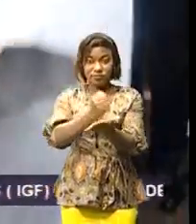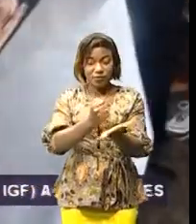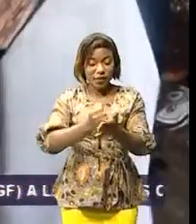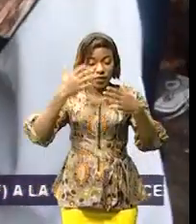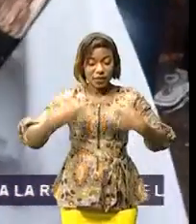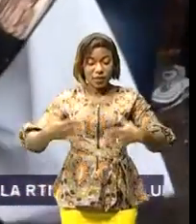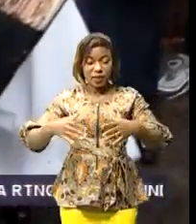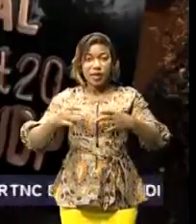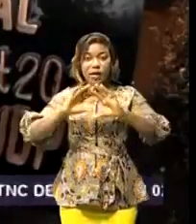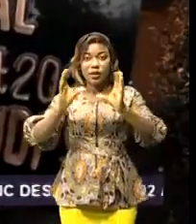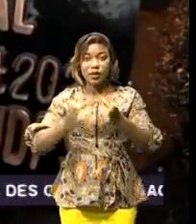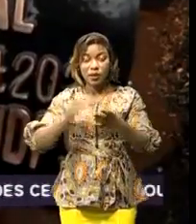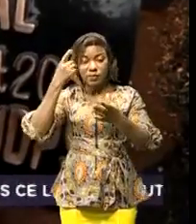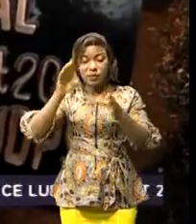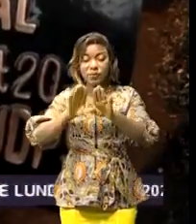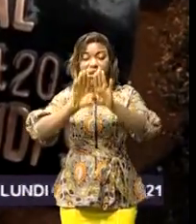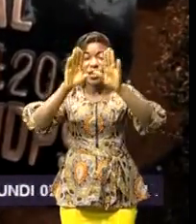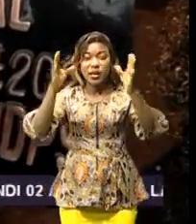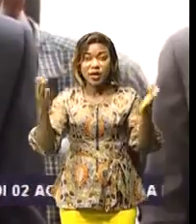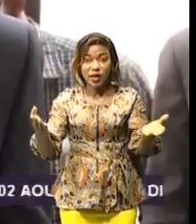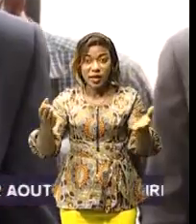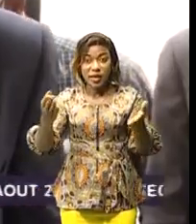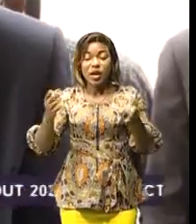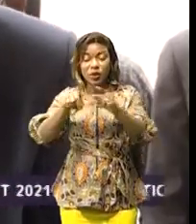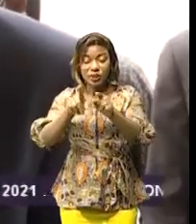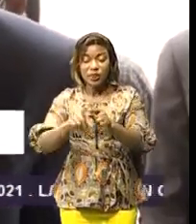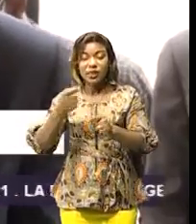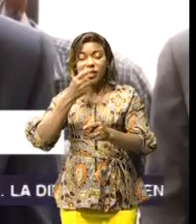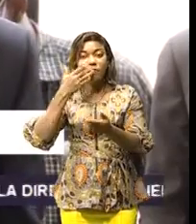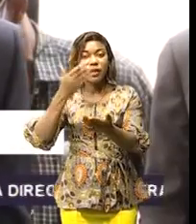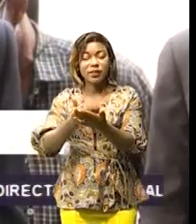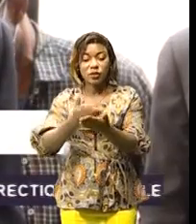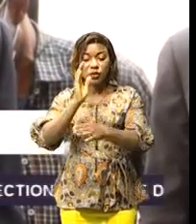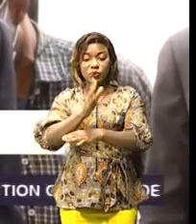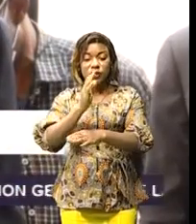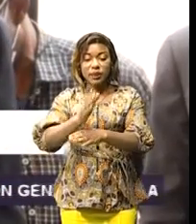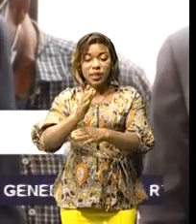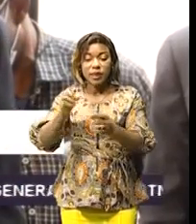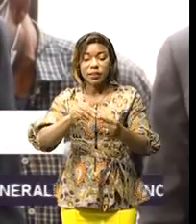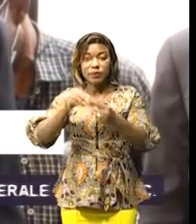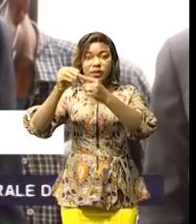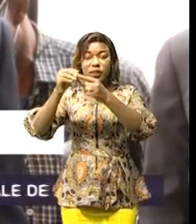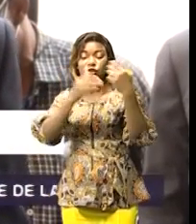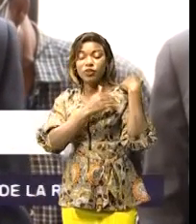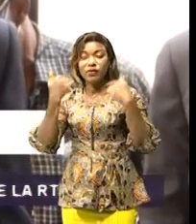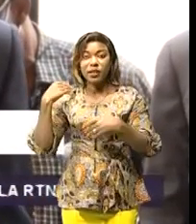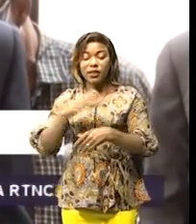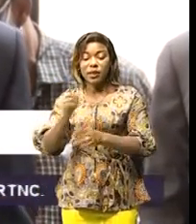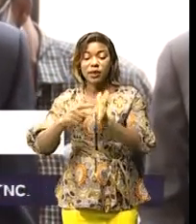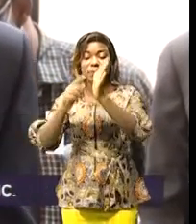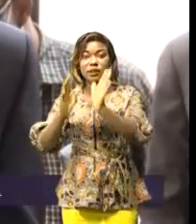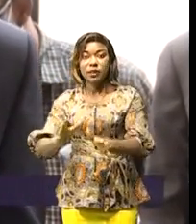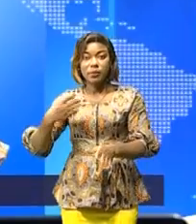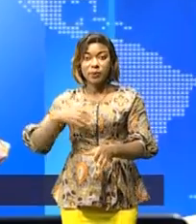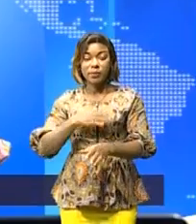clôturée par la levée du rideau de la maquette ainsi que le mot du remerciement du conseiller principal de chef de l'État et les représentants principaux de